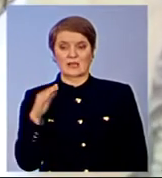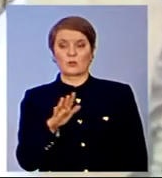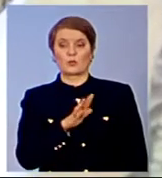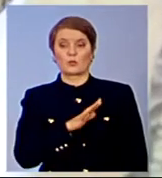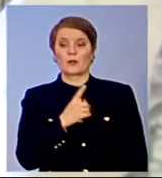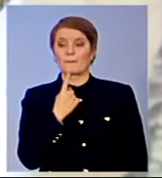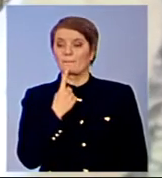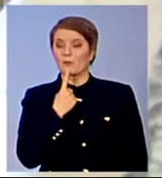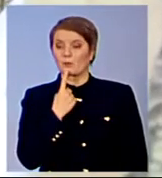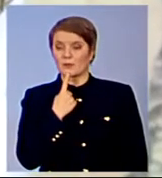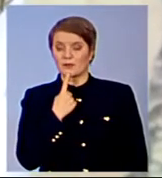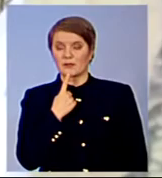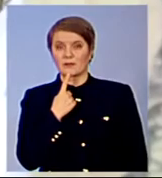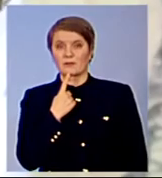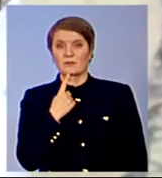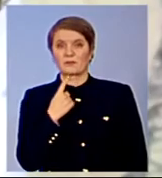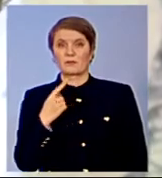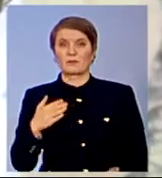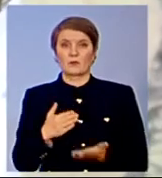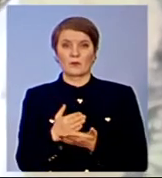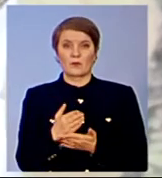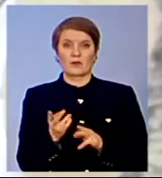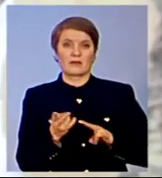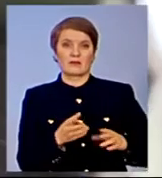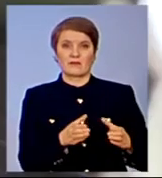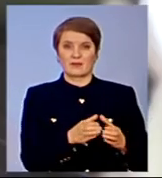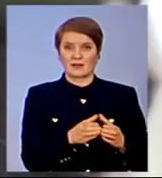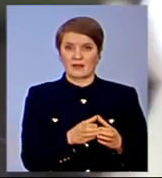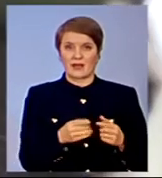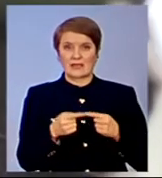попитки і проходження ДРГ, і снайпера роботи.